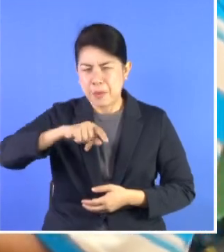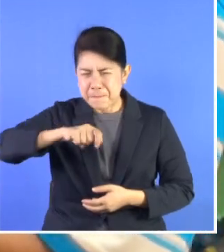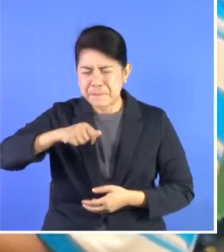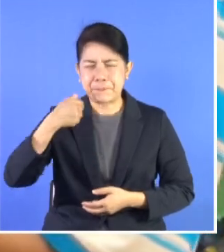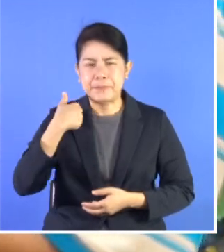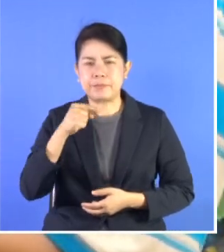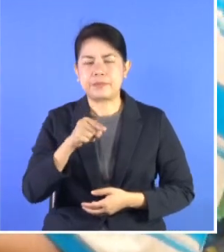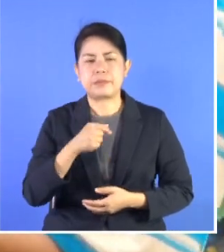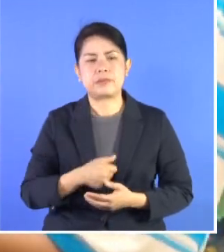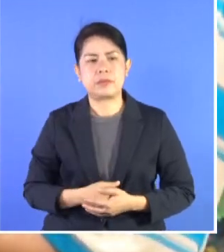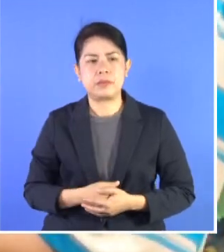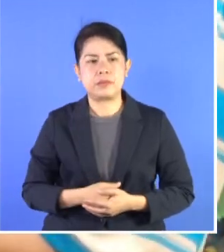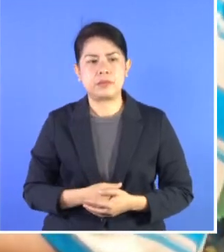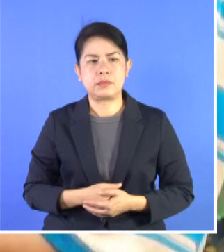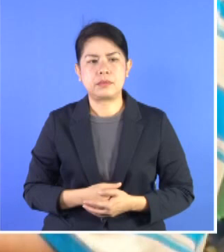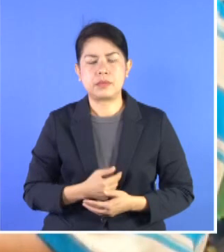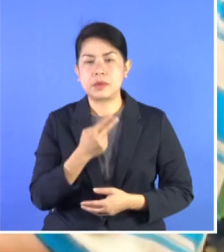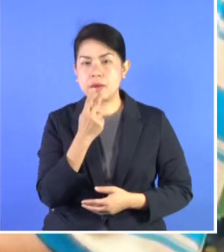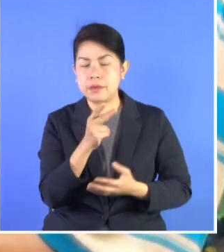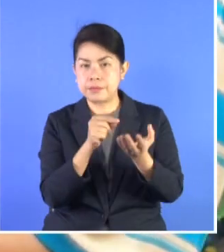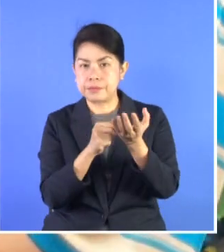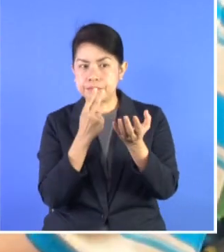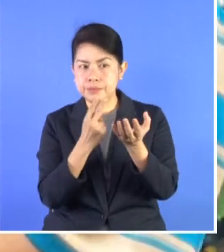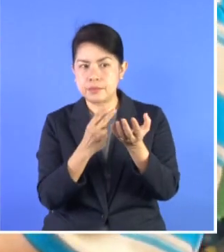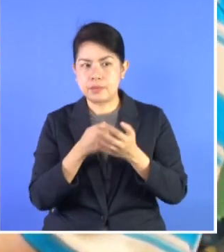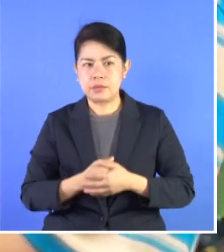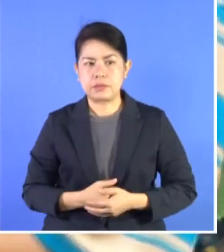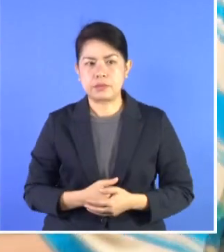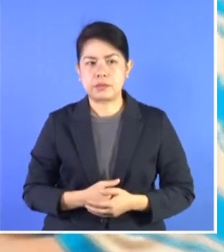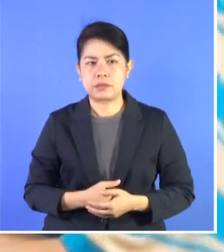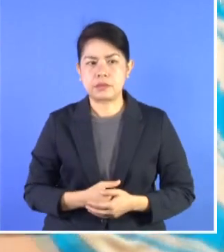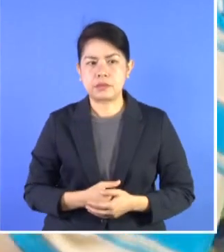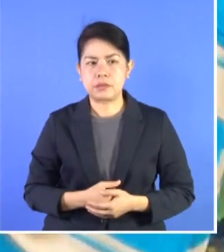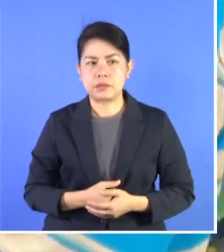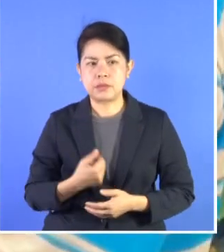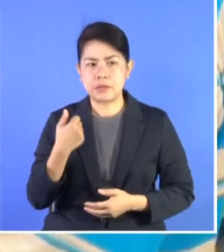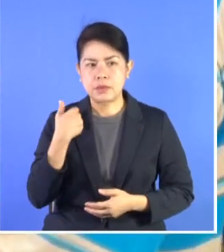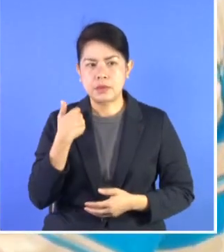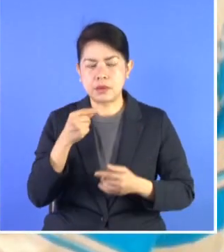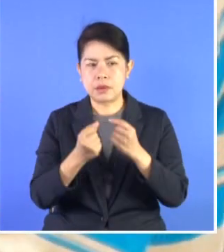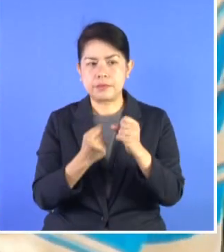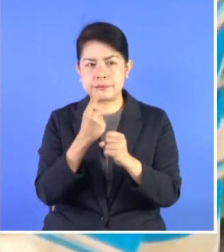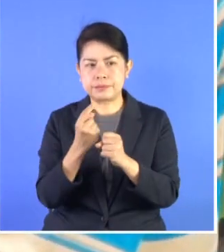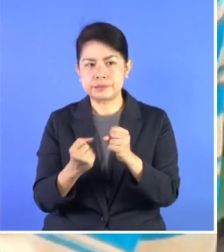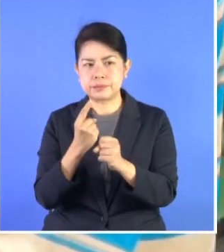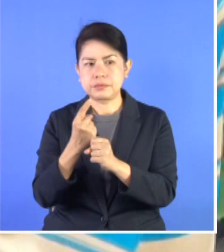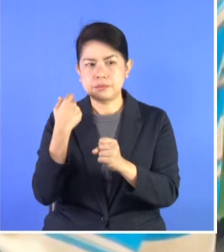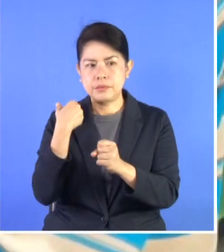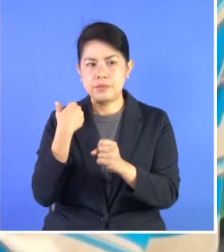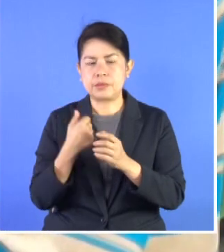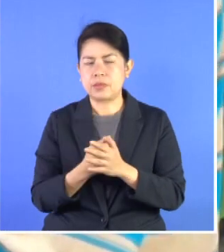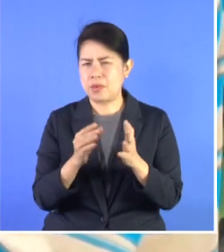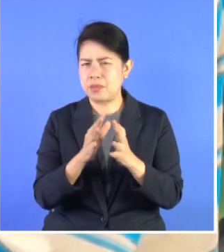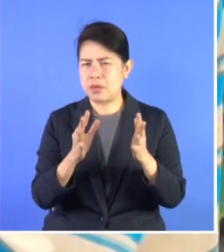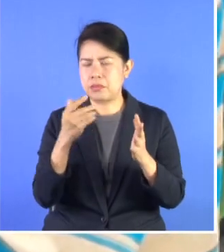ชิมดูอุ้ยมันเปรี้ยวเปรี้ยวได้ถึงใจเลยที่สำคัญเนี่ยนะออกผลดกตลอดทั้งปีจนกิ่งก้านสาขาต่